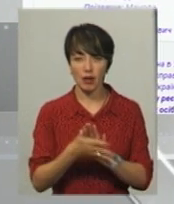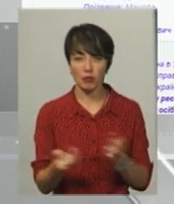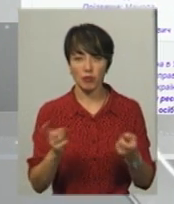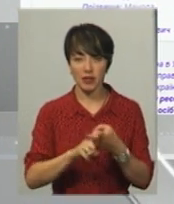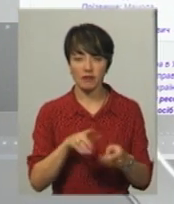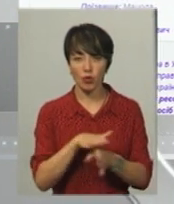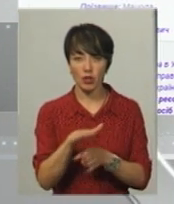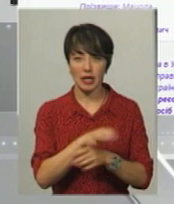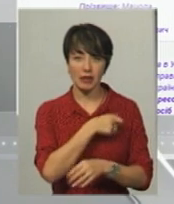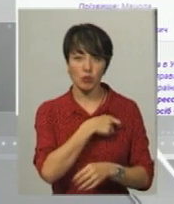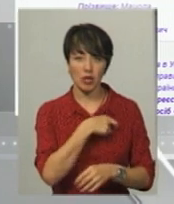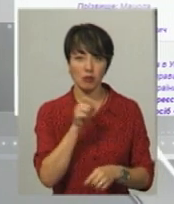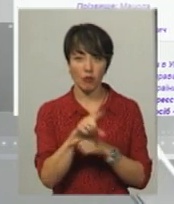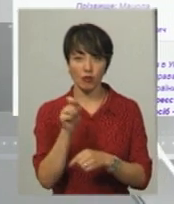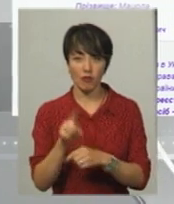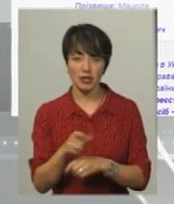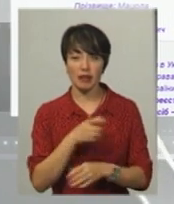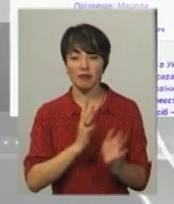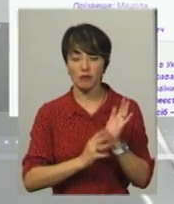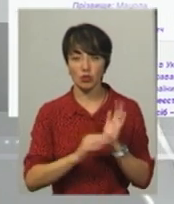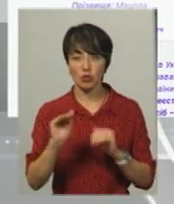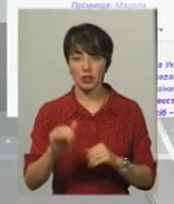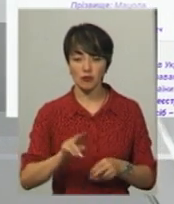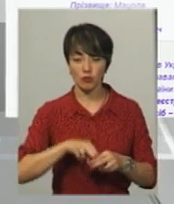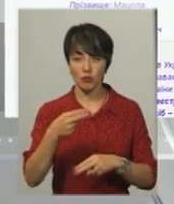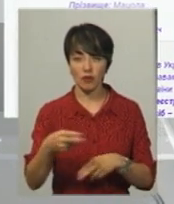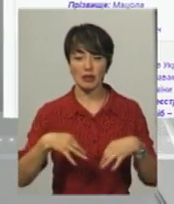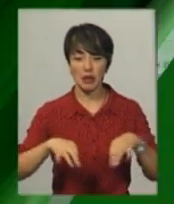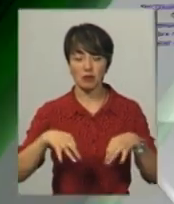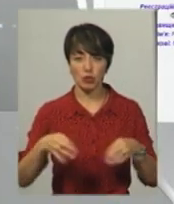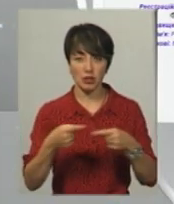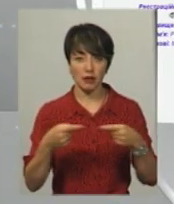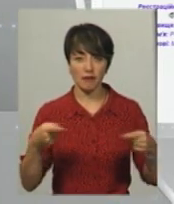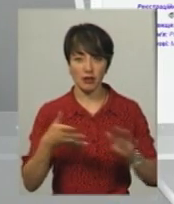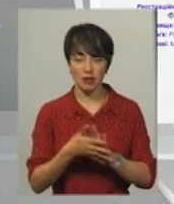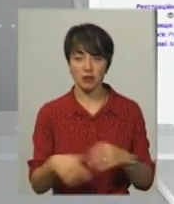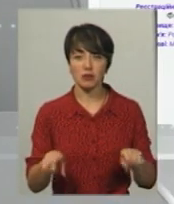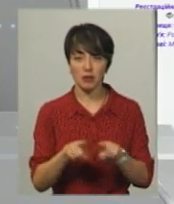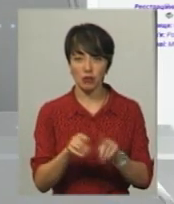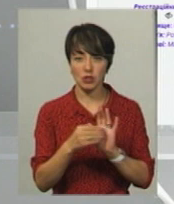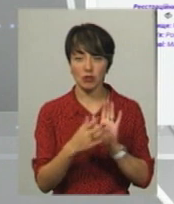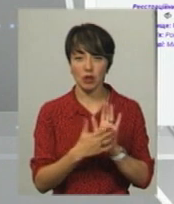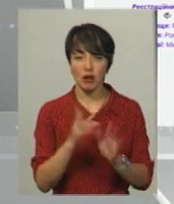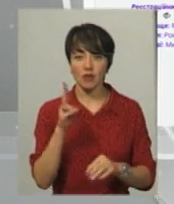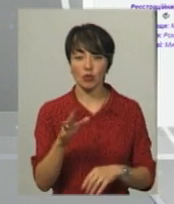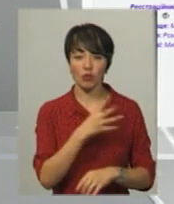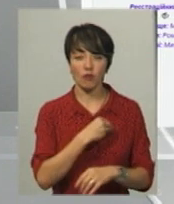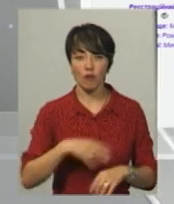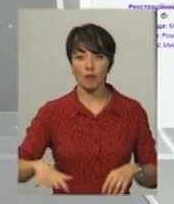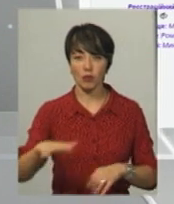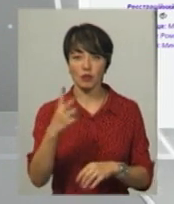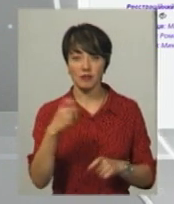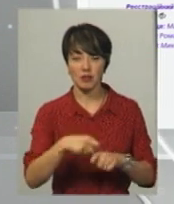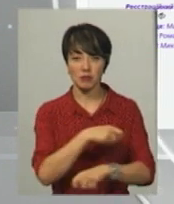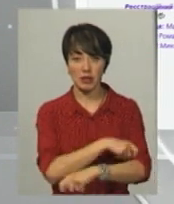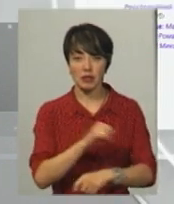пов'язаних з виконанням депутатських повноважень. 90 тисяч гривень – відшкодування транспортних витрат. Також чоловік задекларував квартиру у Львові площею 200